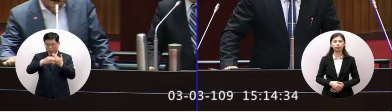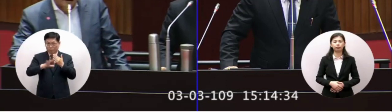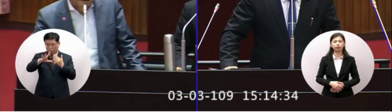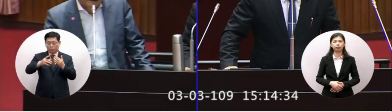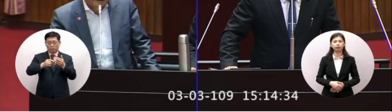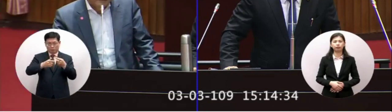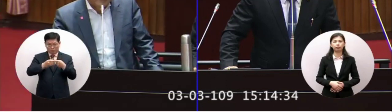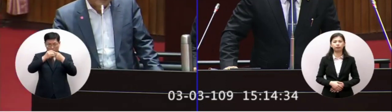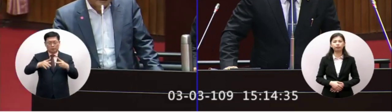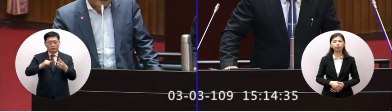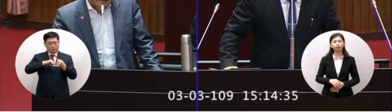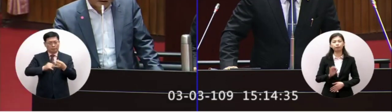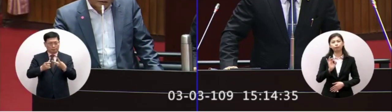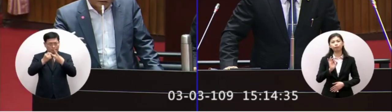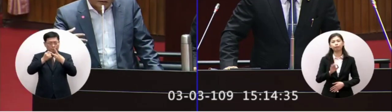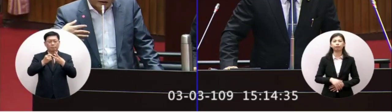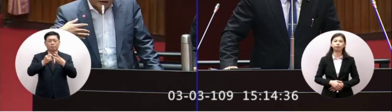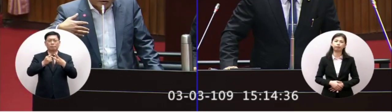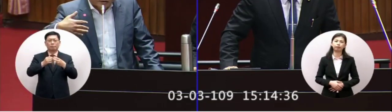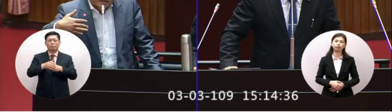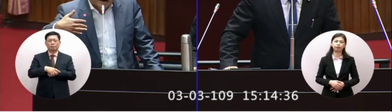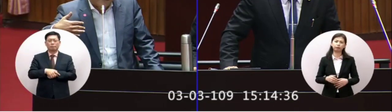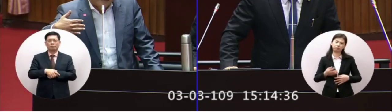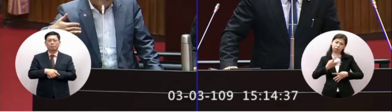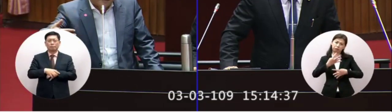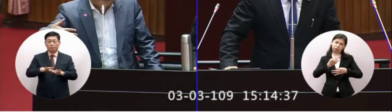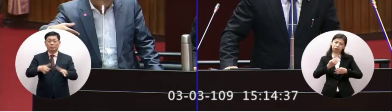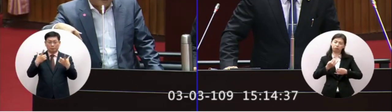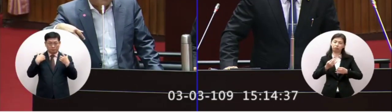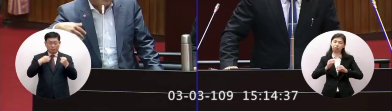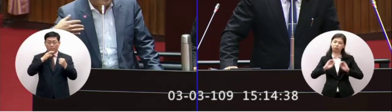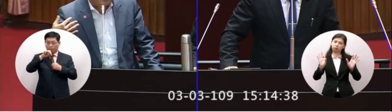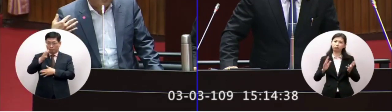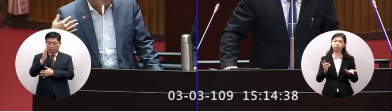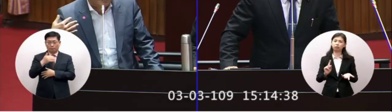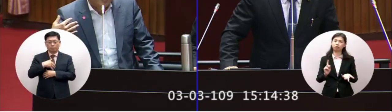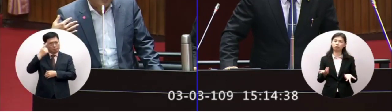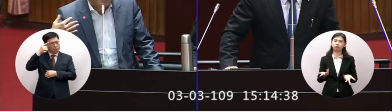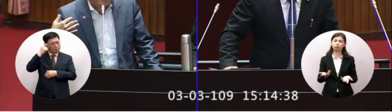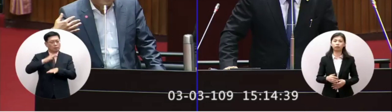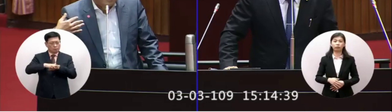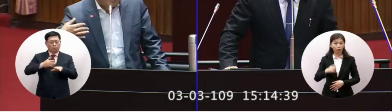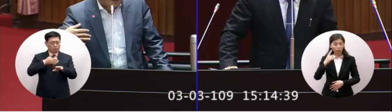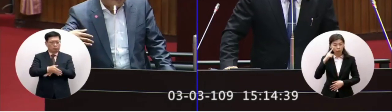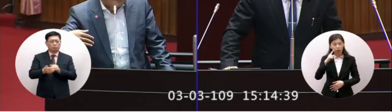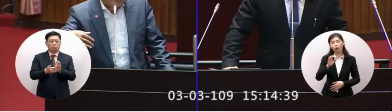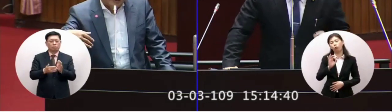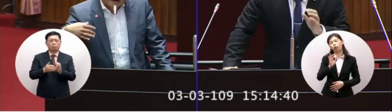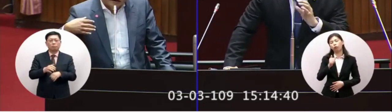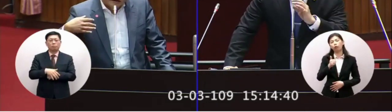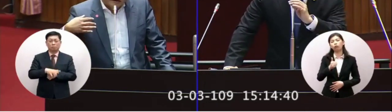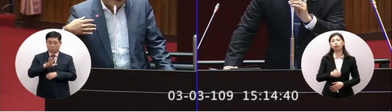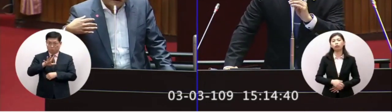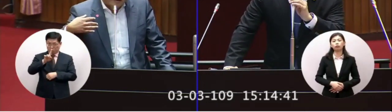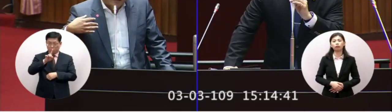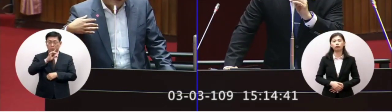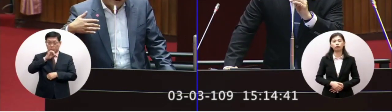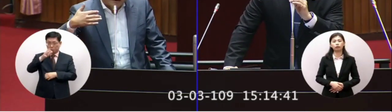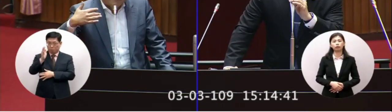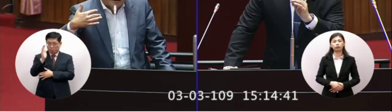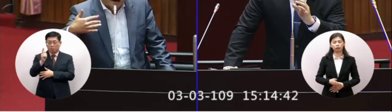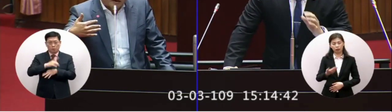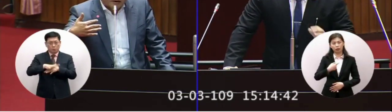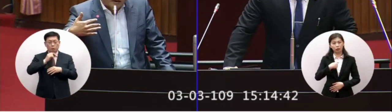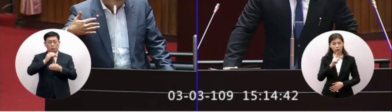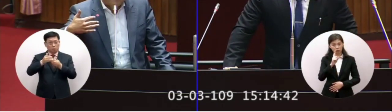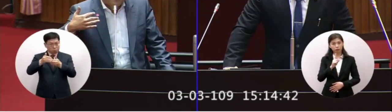在正在订第二版。 OK， 那基本上从 那大概什么时候会出来？ 地方政府明天我们会通过， 明天就会公布。 OK， 那有一个地方